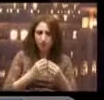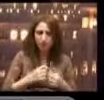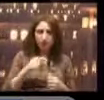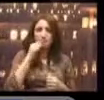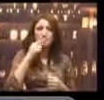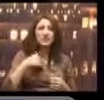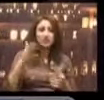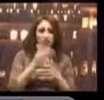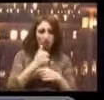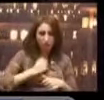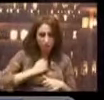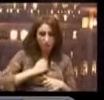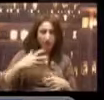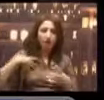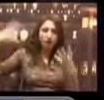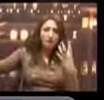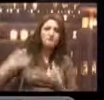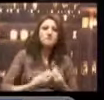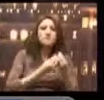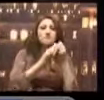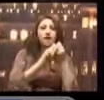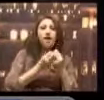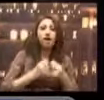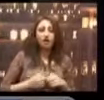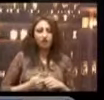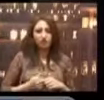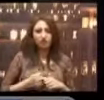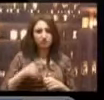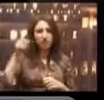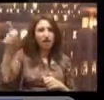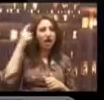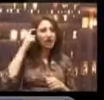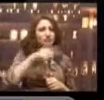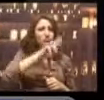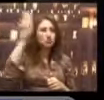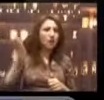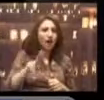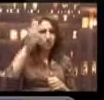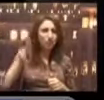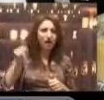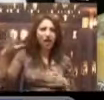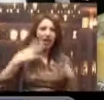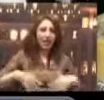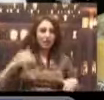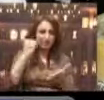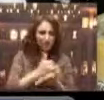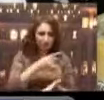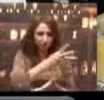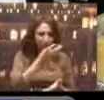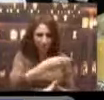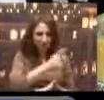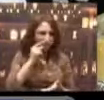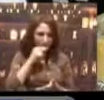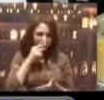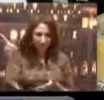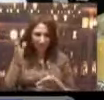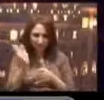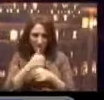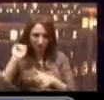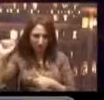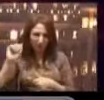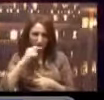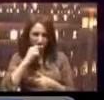كانت حاضره معايا القعده دي وبدات تفكر فيها. طبعا انجي هي طبعا هي المستشاره الفنيه وهي الستايلست. مظبوط، انا بتقل عليها جدا يعني. انجي